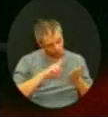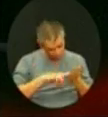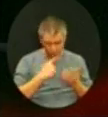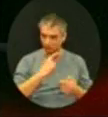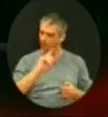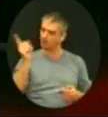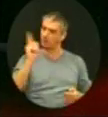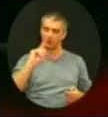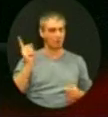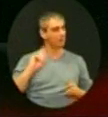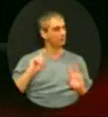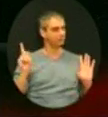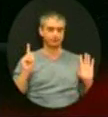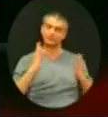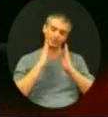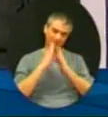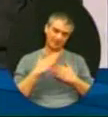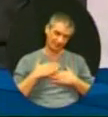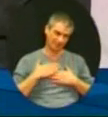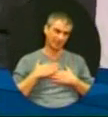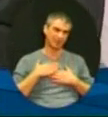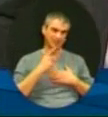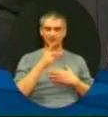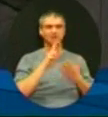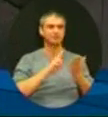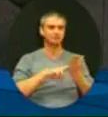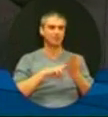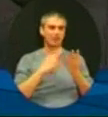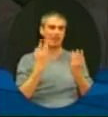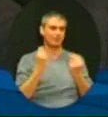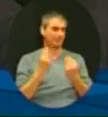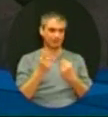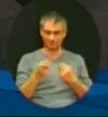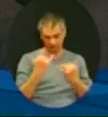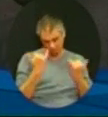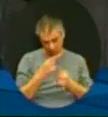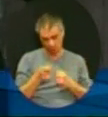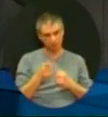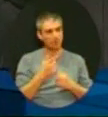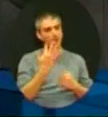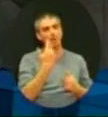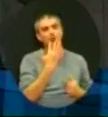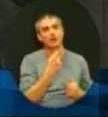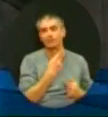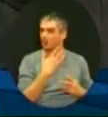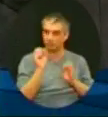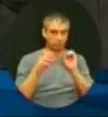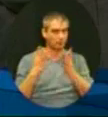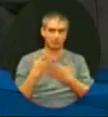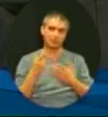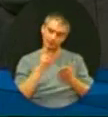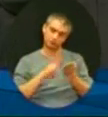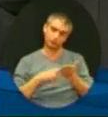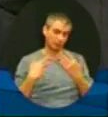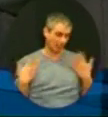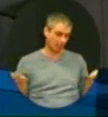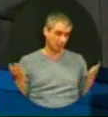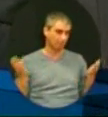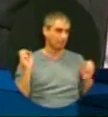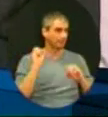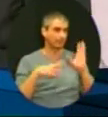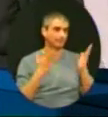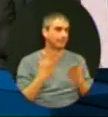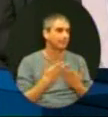לא, לא, מיקי, תאמין לי, אתה צדק שאתה בכל הרבה דברים היום, אתה טועה בעניין הזה. כמה תורמים יש בנגב? אין